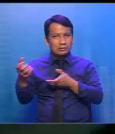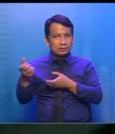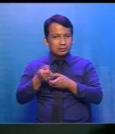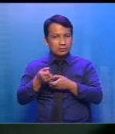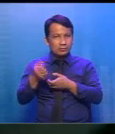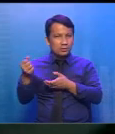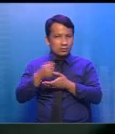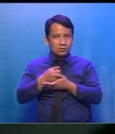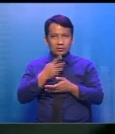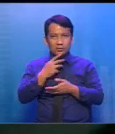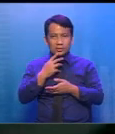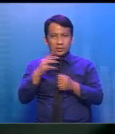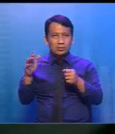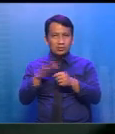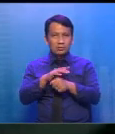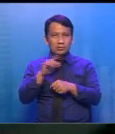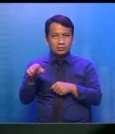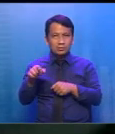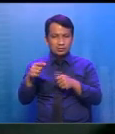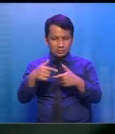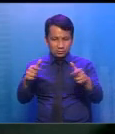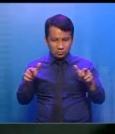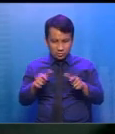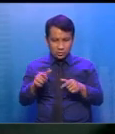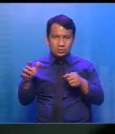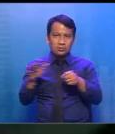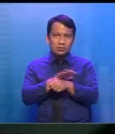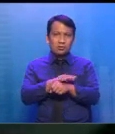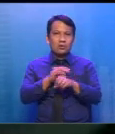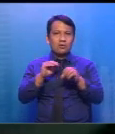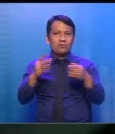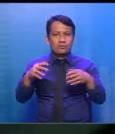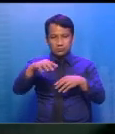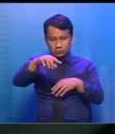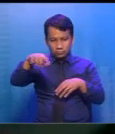tubig. At napuno na rin yung Laguna Lake. Kaya't wala pong